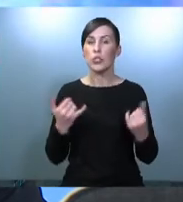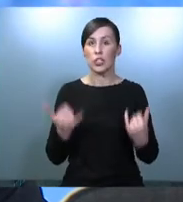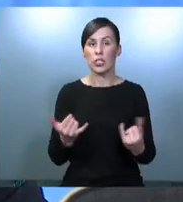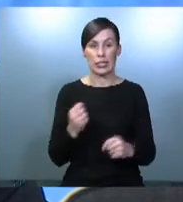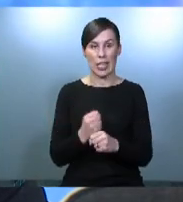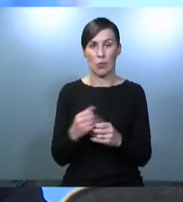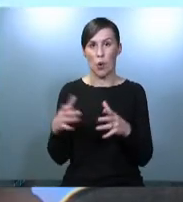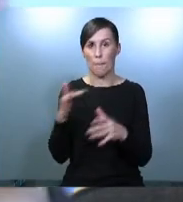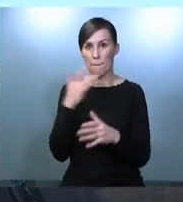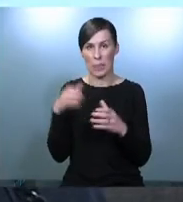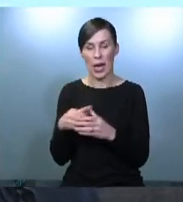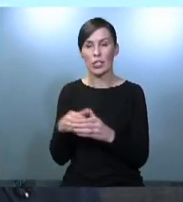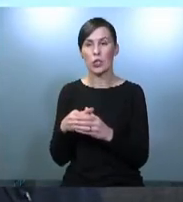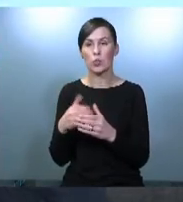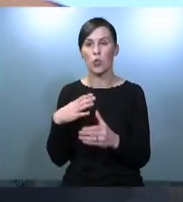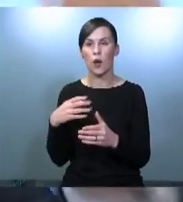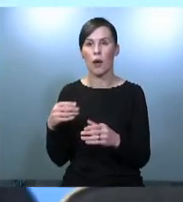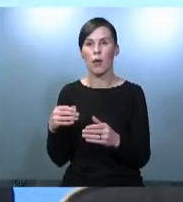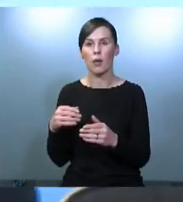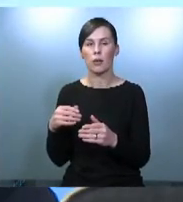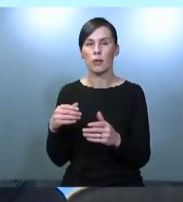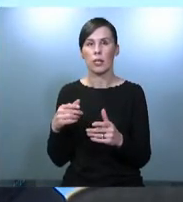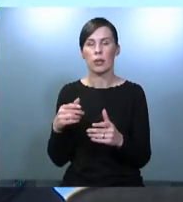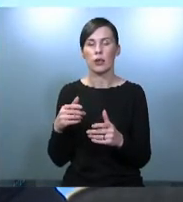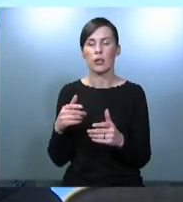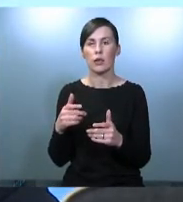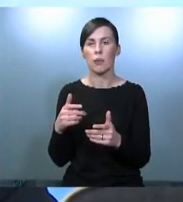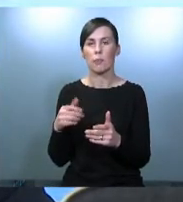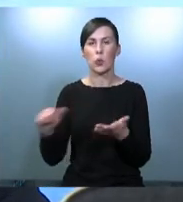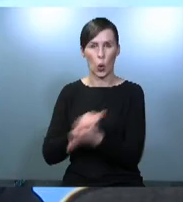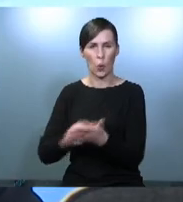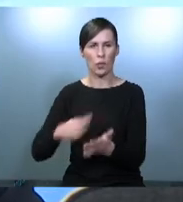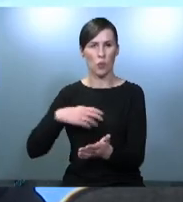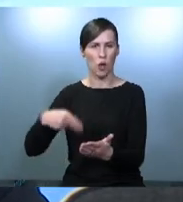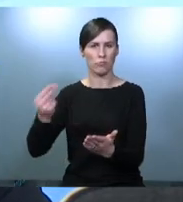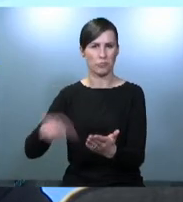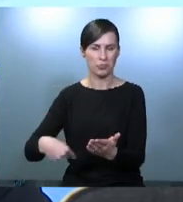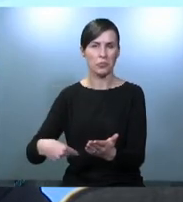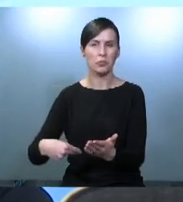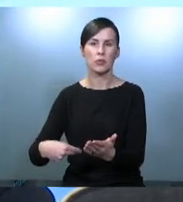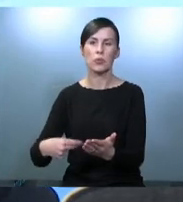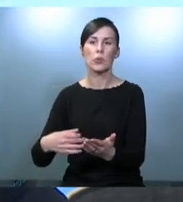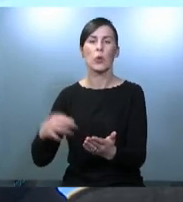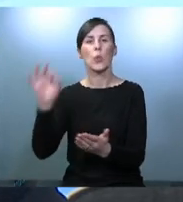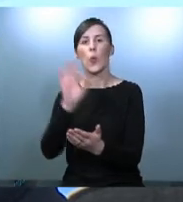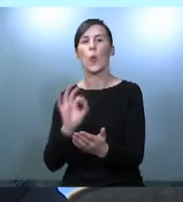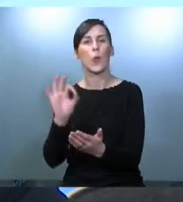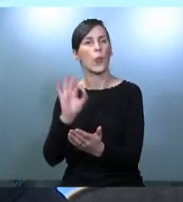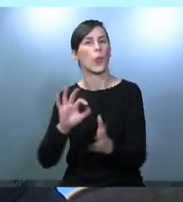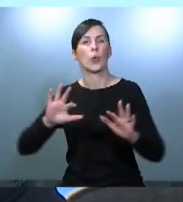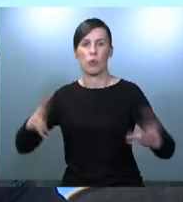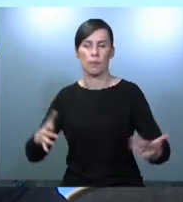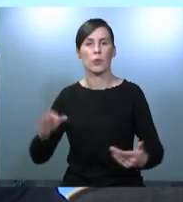darbo partijos frakcijos pasirašytas pareiškimas rajono savivaldybės merui, reiškia, ir strateginio